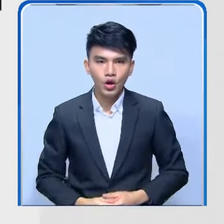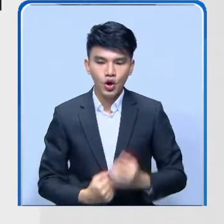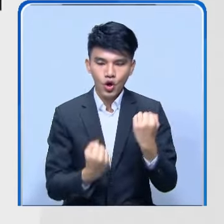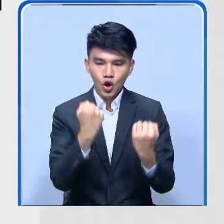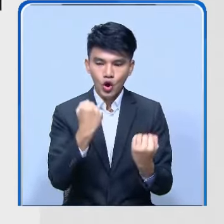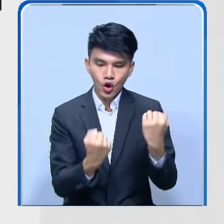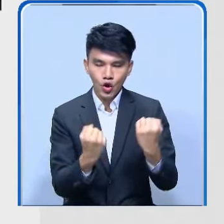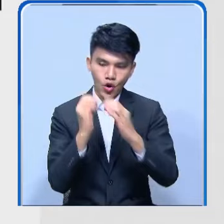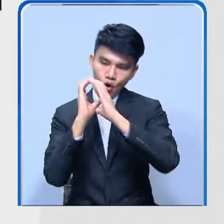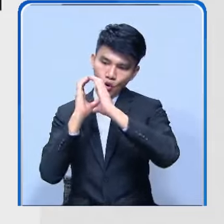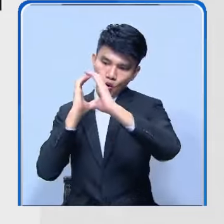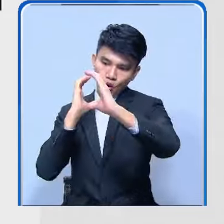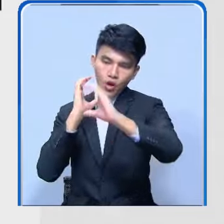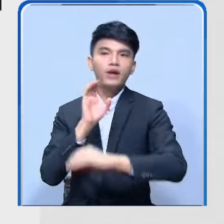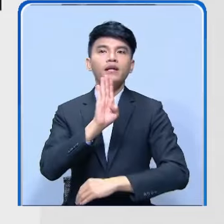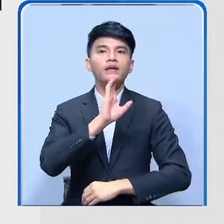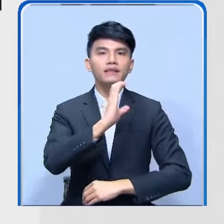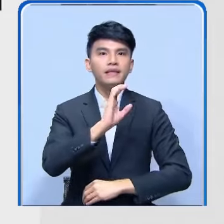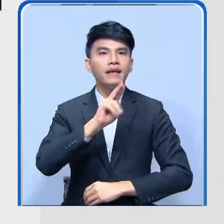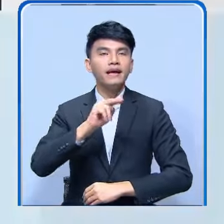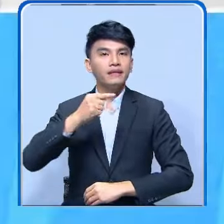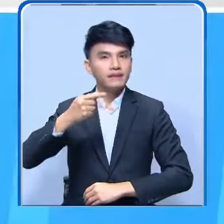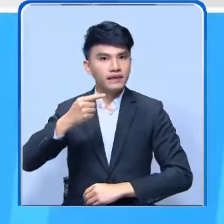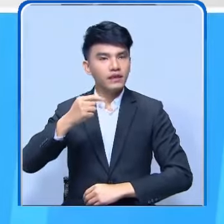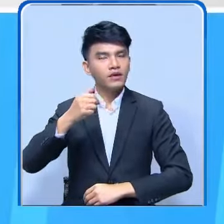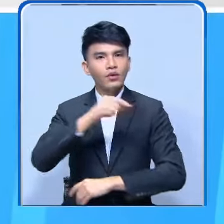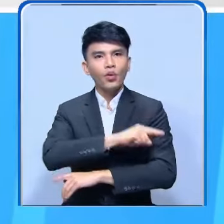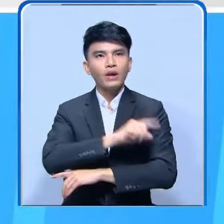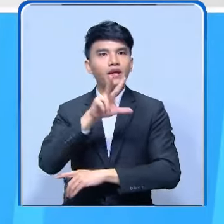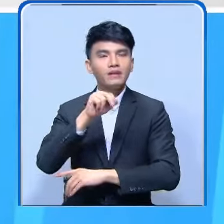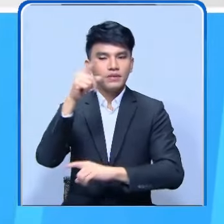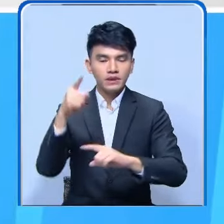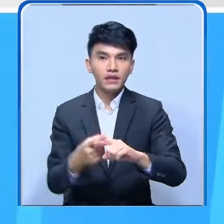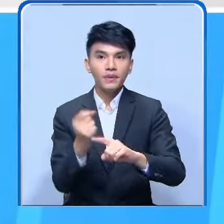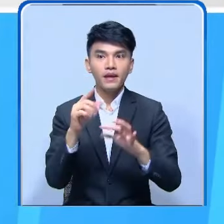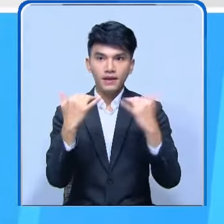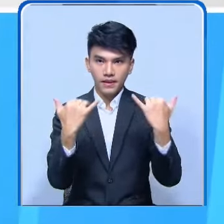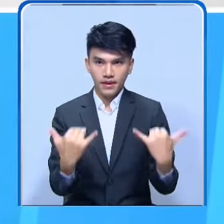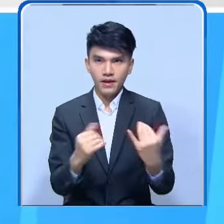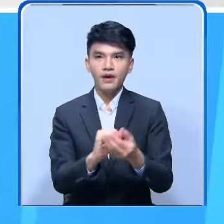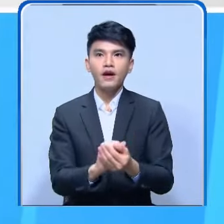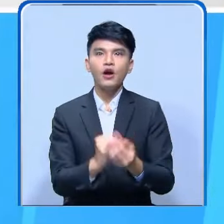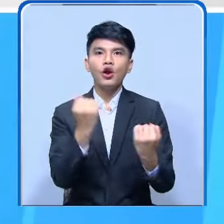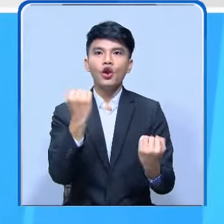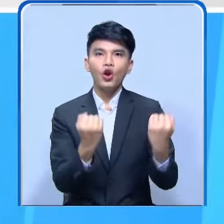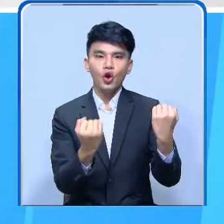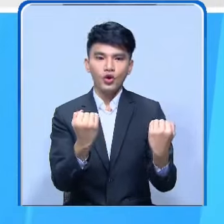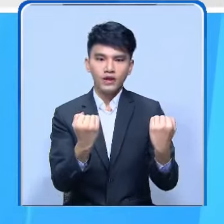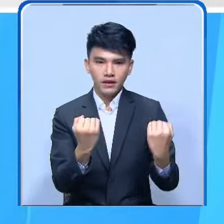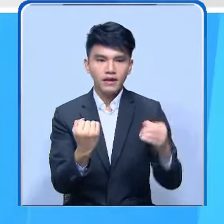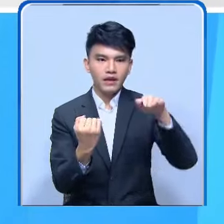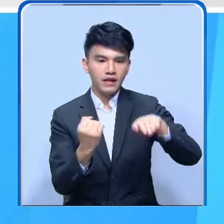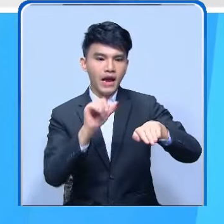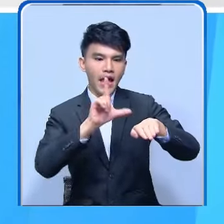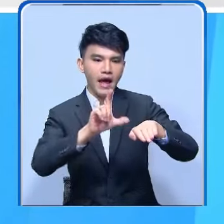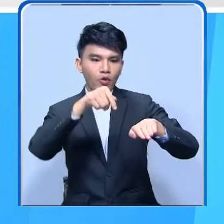ขนาดใหญ่รถบัส CNG ให้ตรวจสภาพให้เสร็จภายใน30พฤศจิกายนและ3รถที่ติดตั้ง LPG ให้ตรวจสภาพให้แล้วเสร็จ